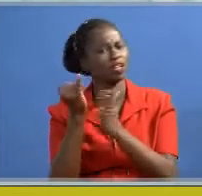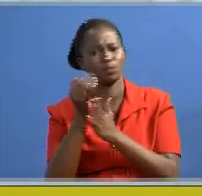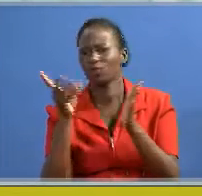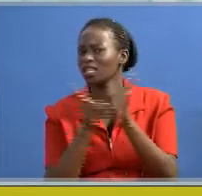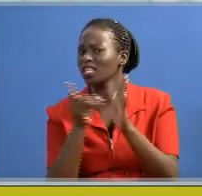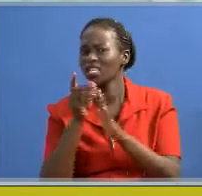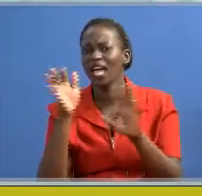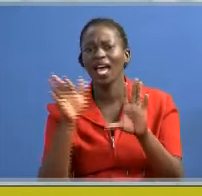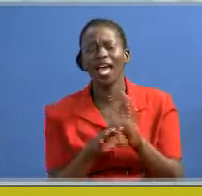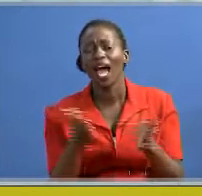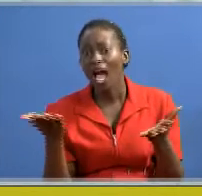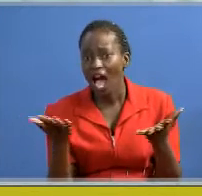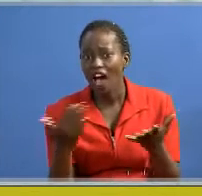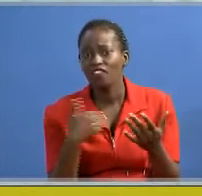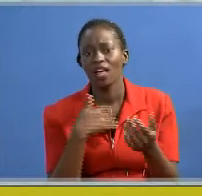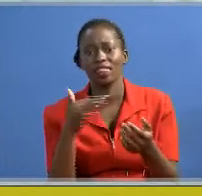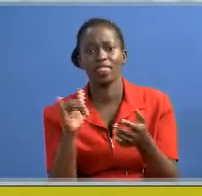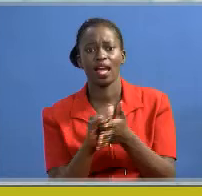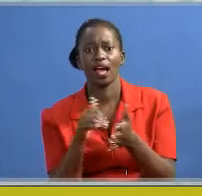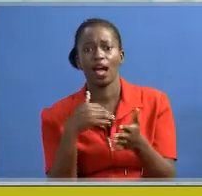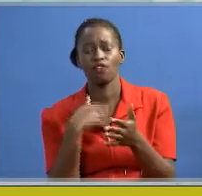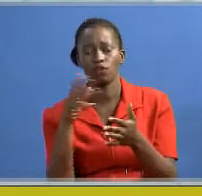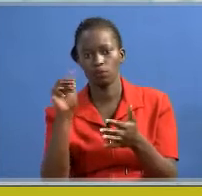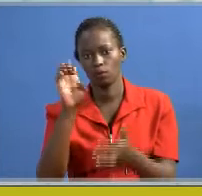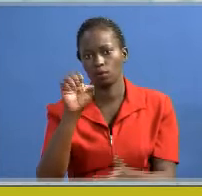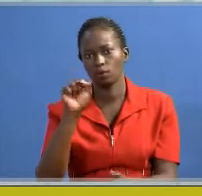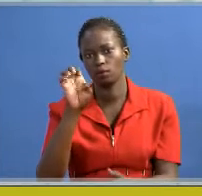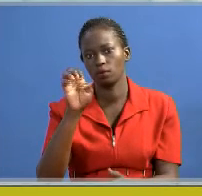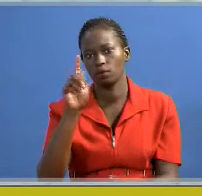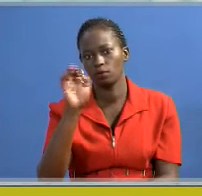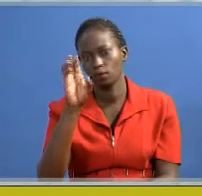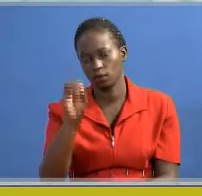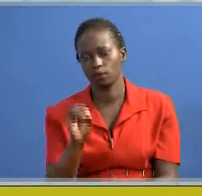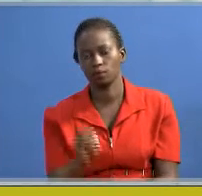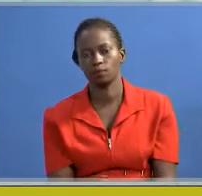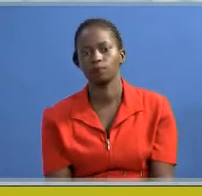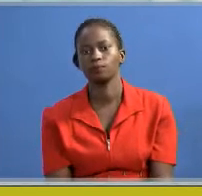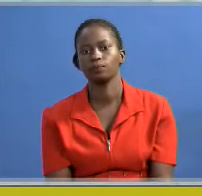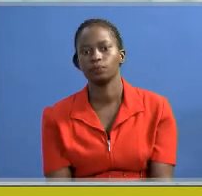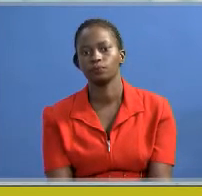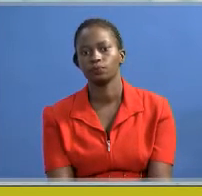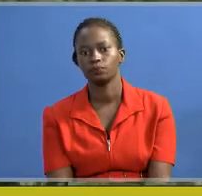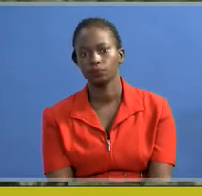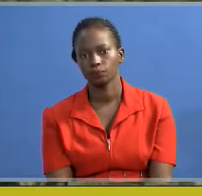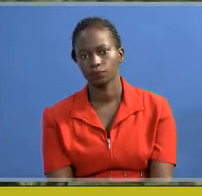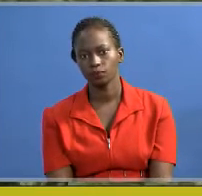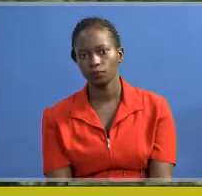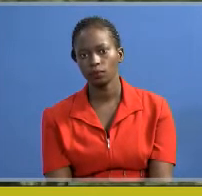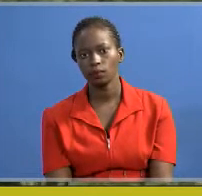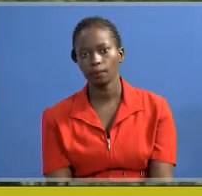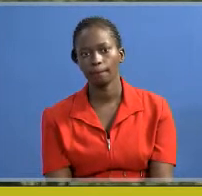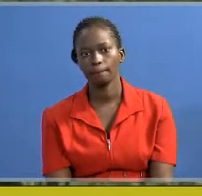haya na mengi zaidi, mtazamaji huu hapa mseto wa kaunti naye Mariam Kiboi.